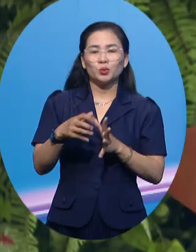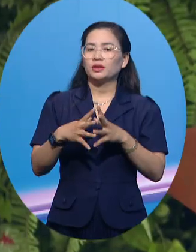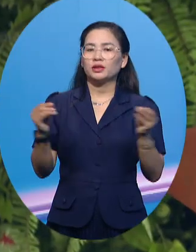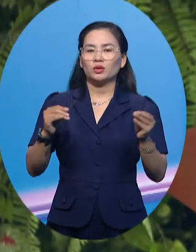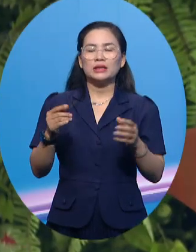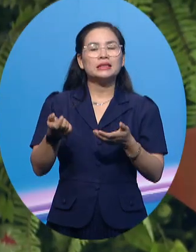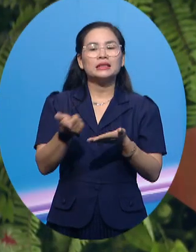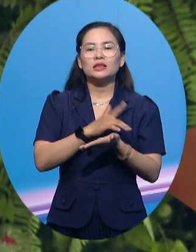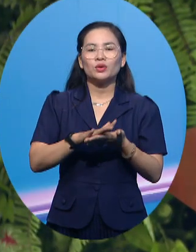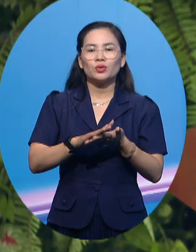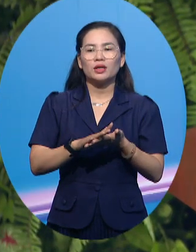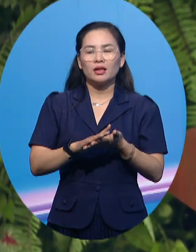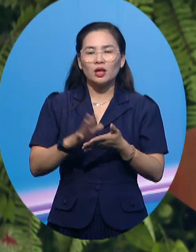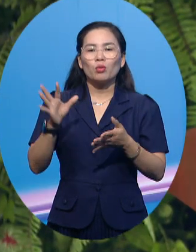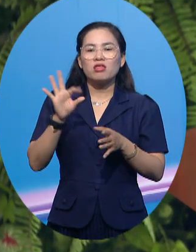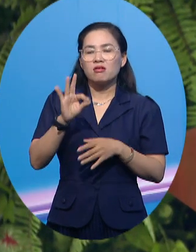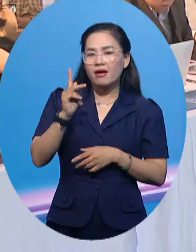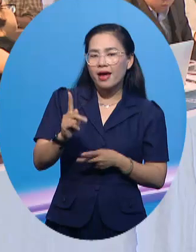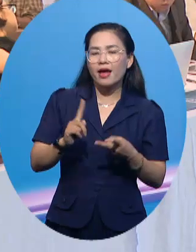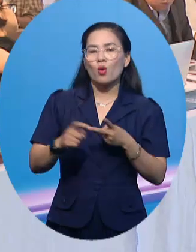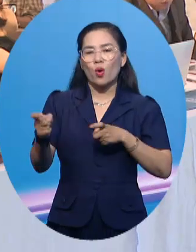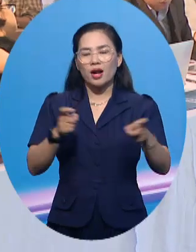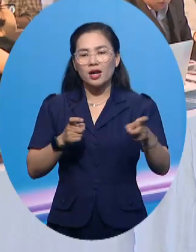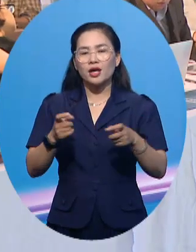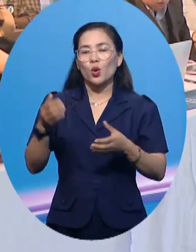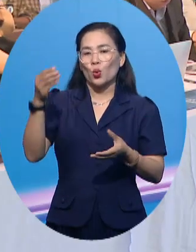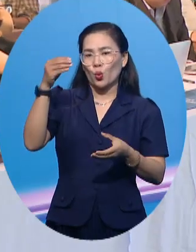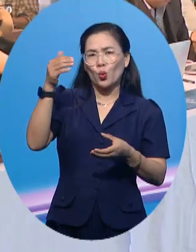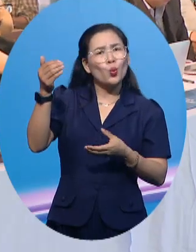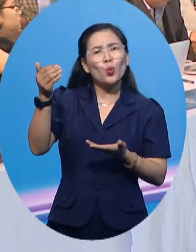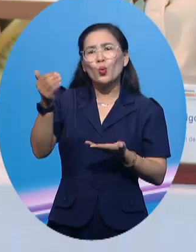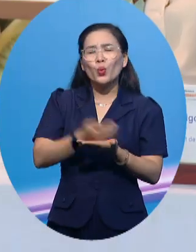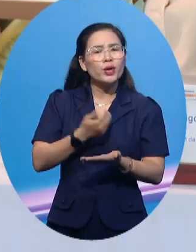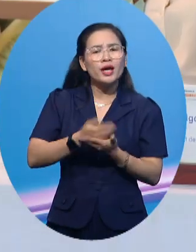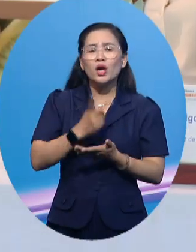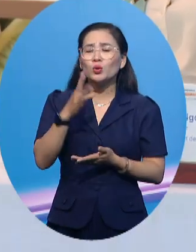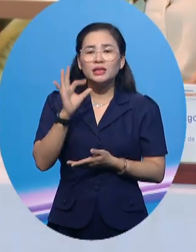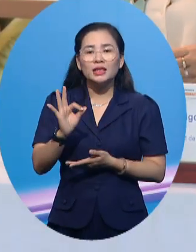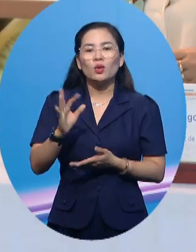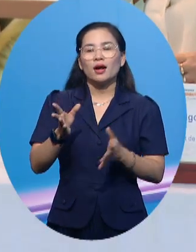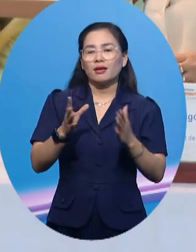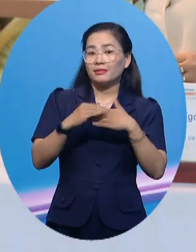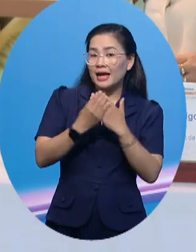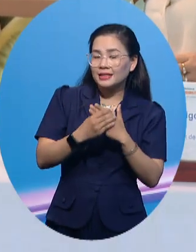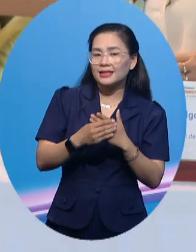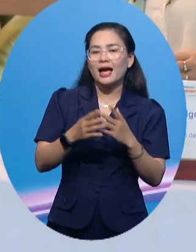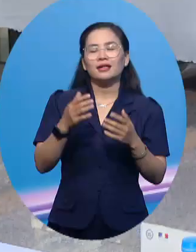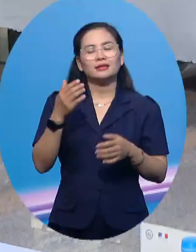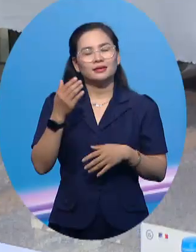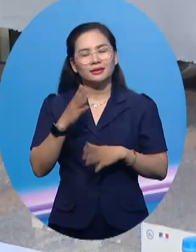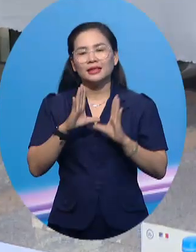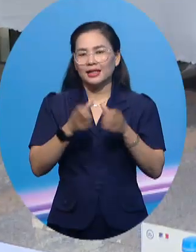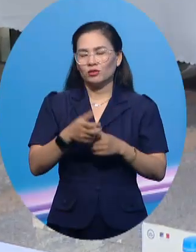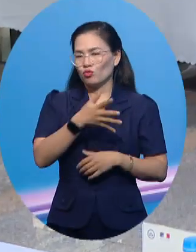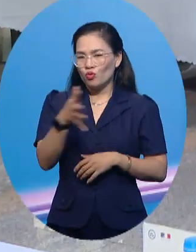lý các vấn đề liên quan đến thừa kế, quản lý quỹ hưu trí, đầu tư tài chính, tài sản hôn nhân, mà còn là một công cụ hữu hiệu để quản lý tài